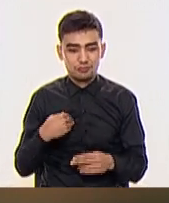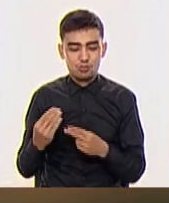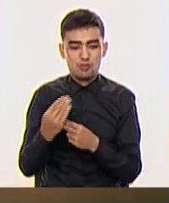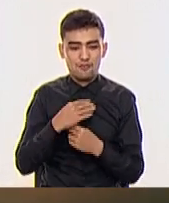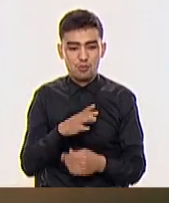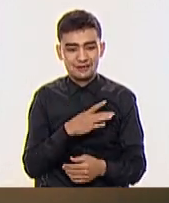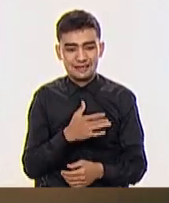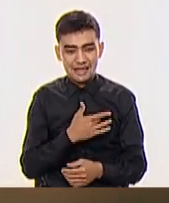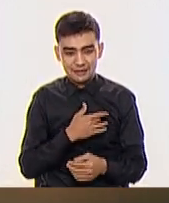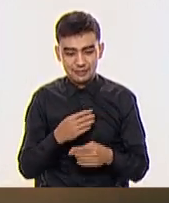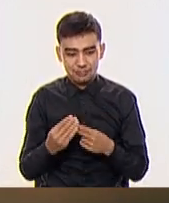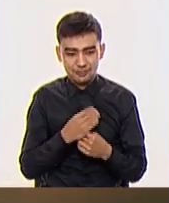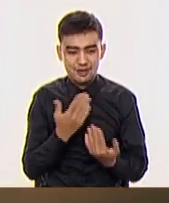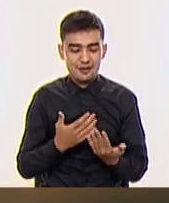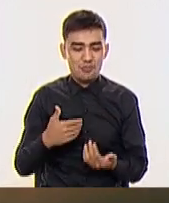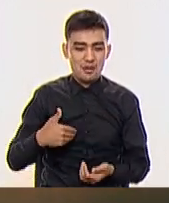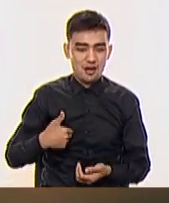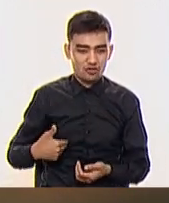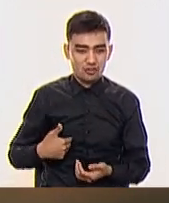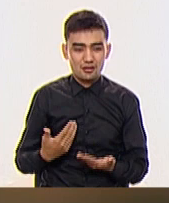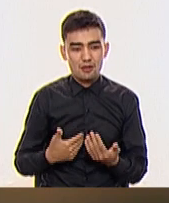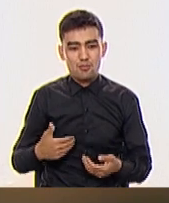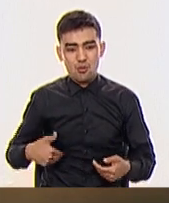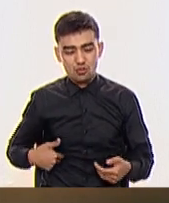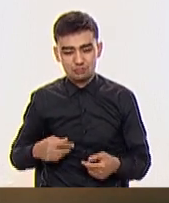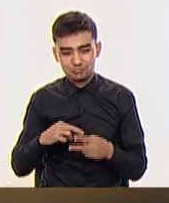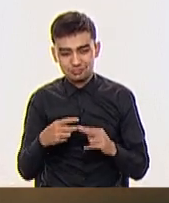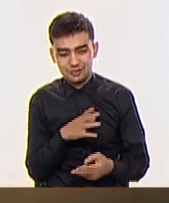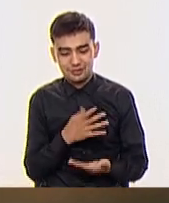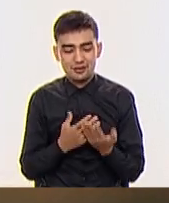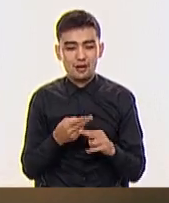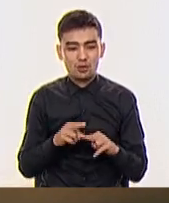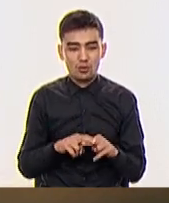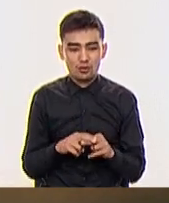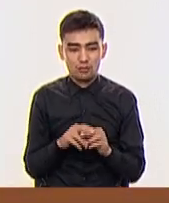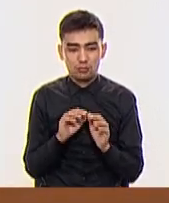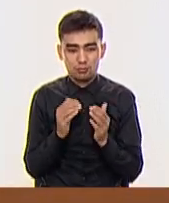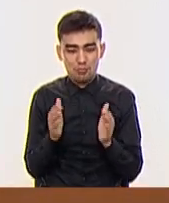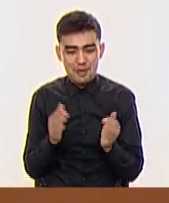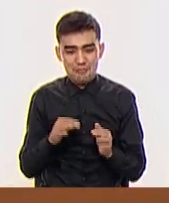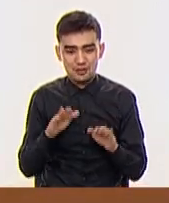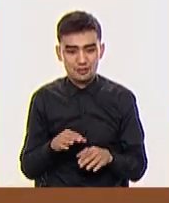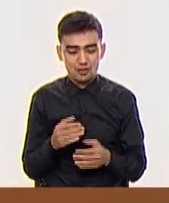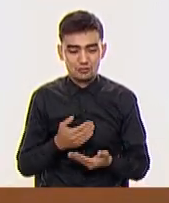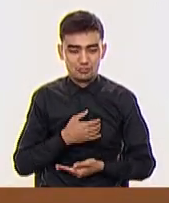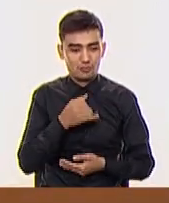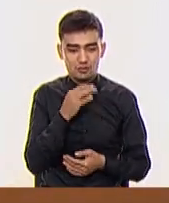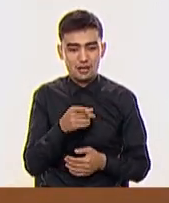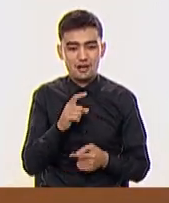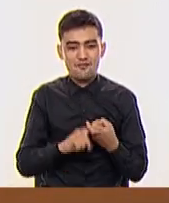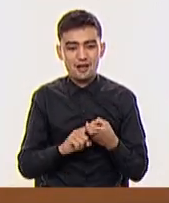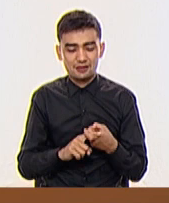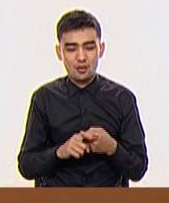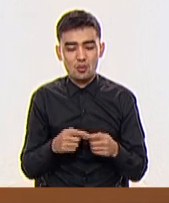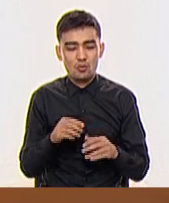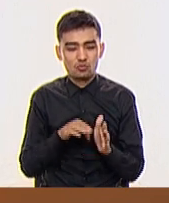трансплантацию сердца, печени или, допустим, почек, которые находятся в замкнутой стерильной среде. Инфекционные осложнения – одна